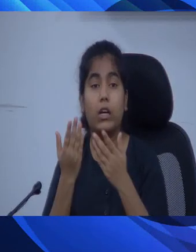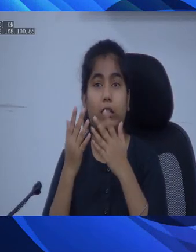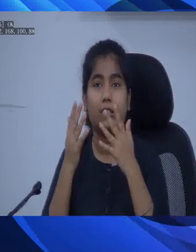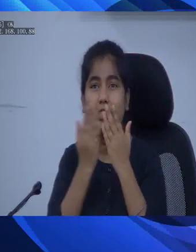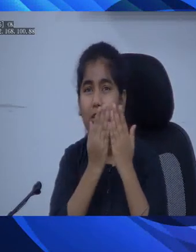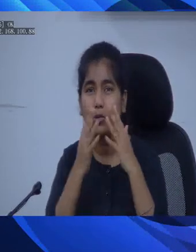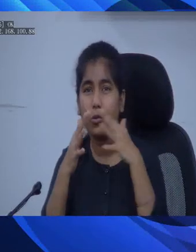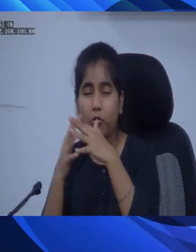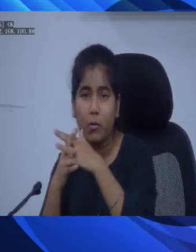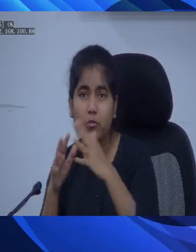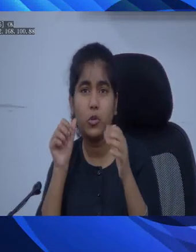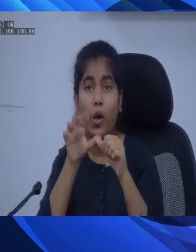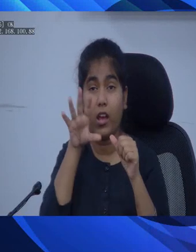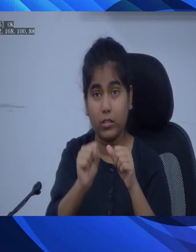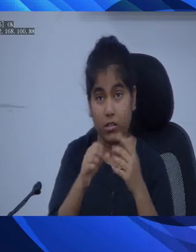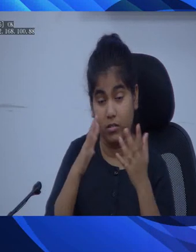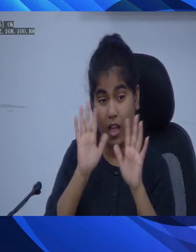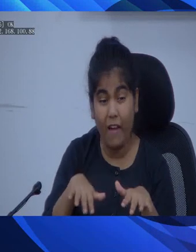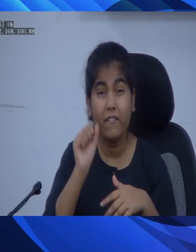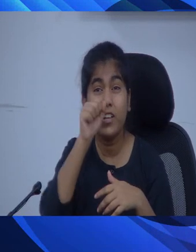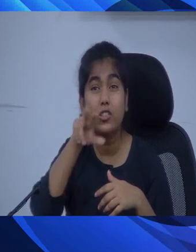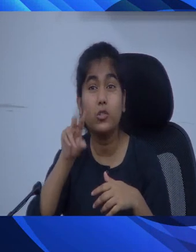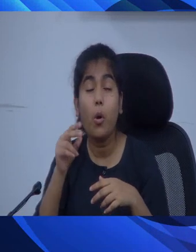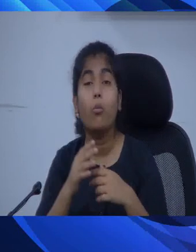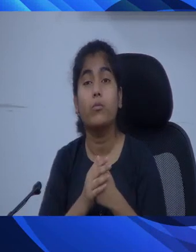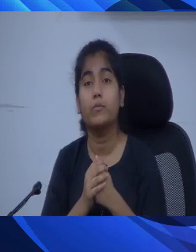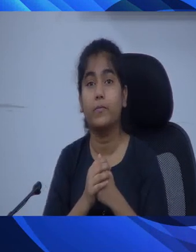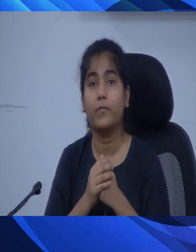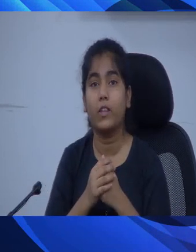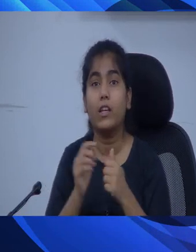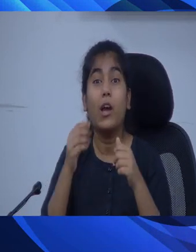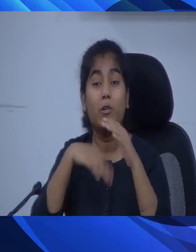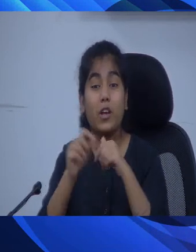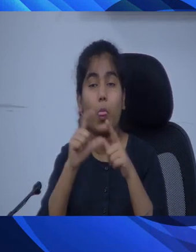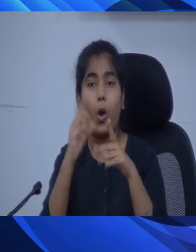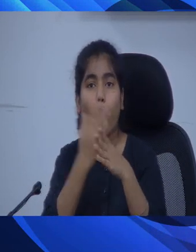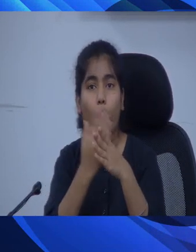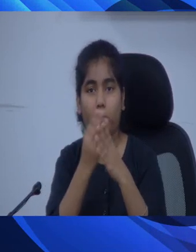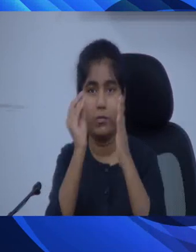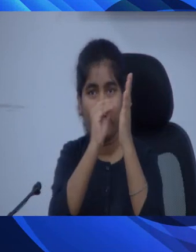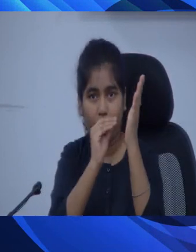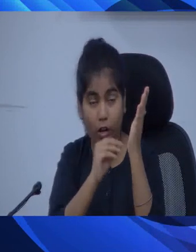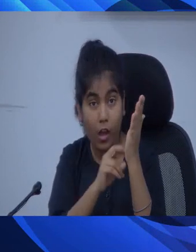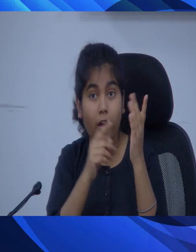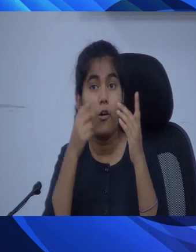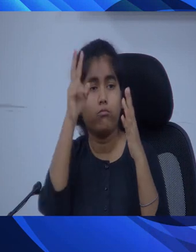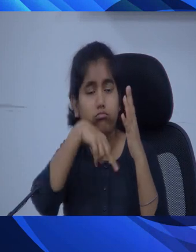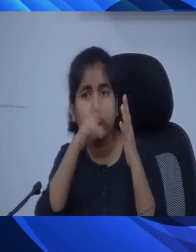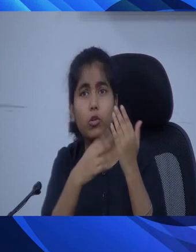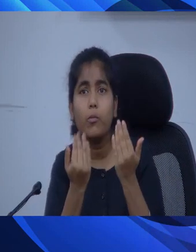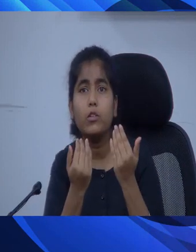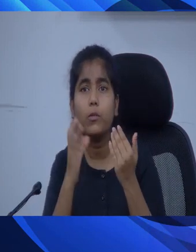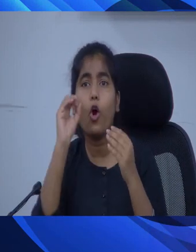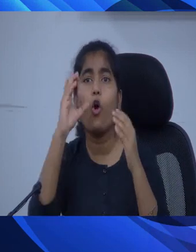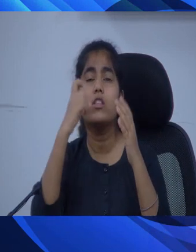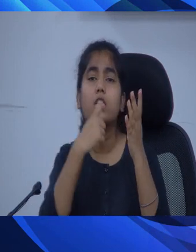को एक्सेस करना चाहे, आपकी क्या एक वेबसाइट एक्सेसिबल है? और क्या उसके अंदर जो डॉक्यूमेंट अपलोडेड हैं वो स्क्रीन रीडेबल हैं?